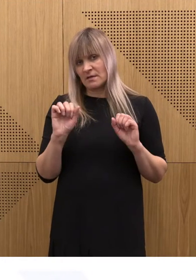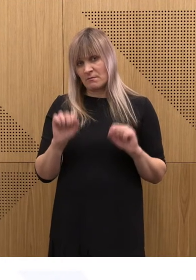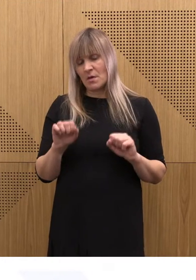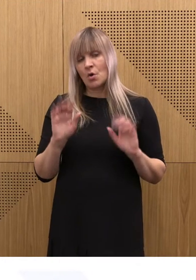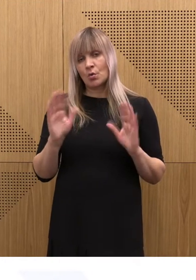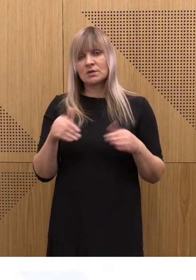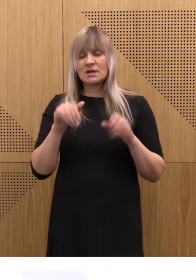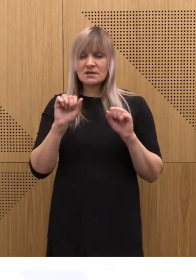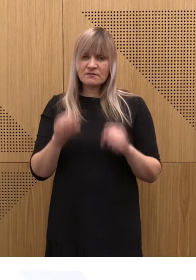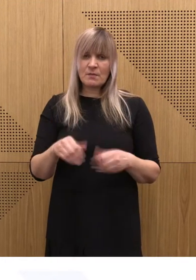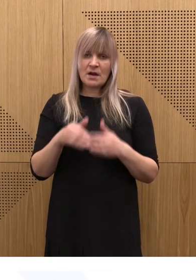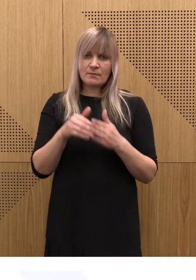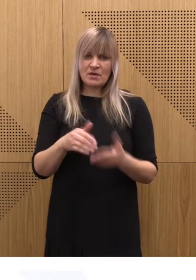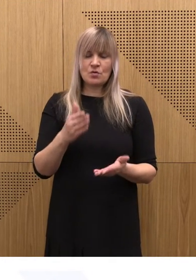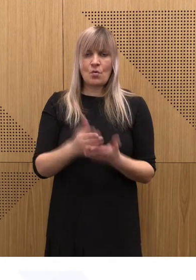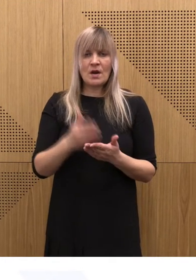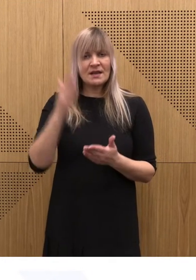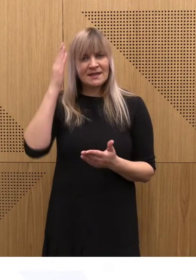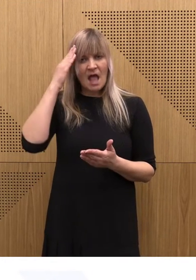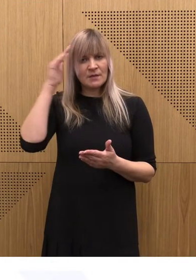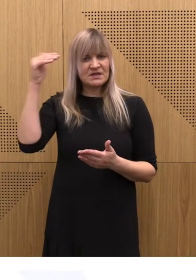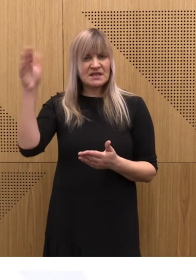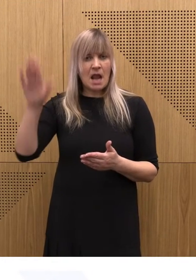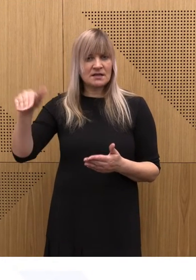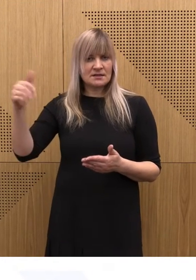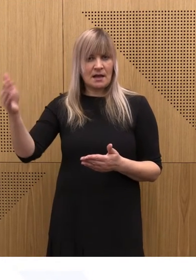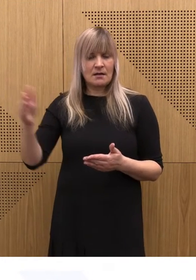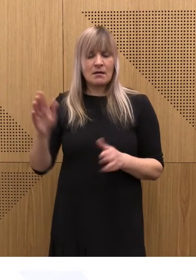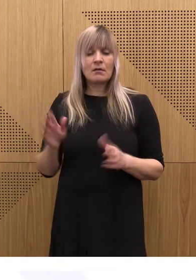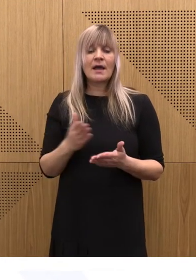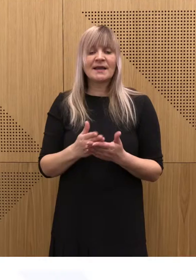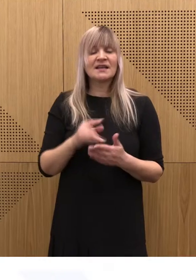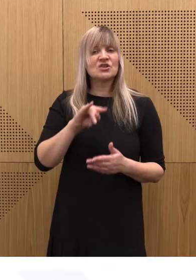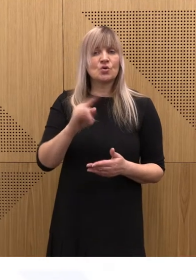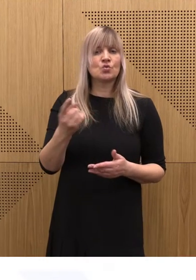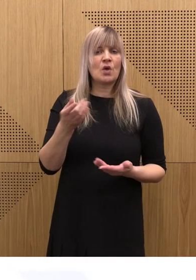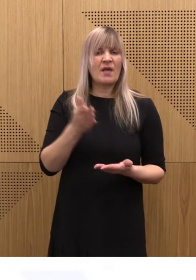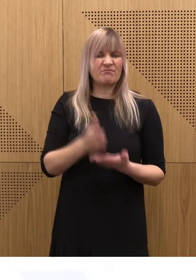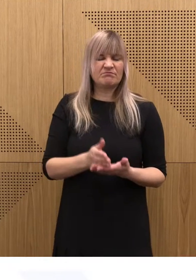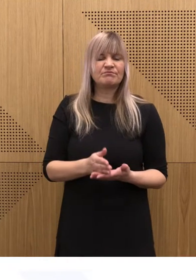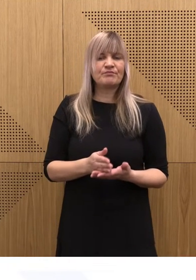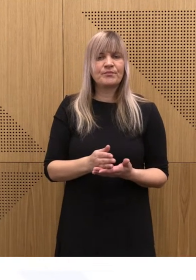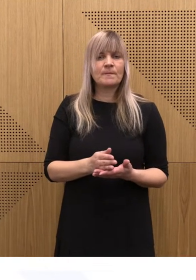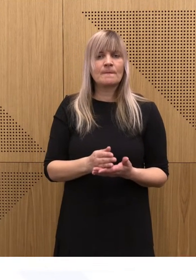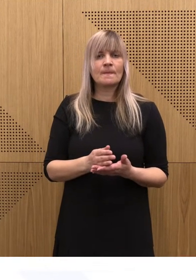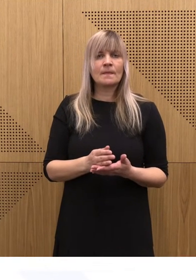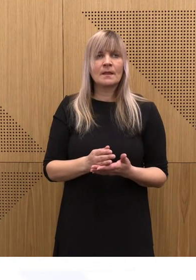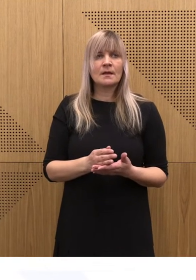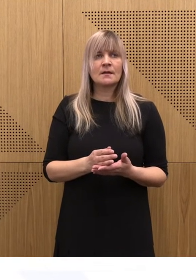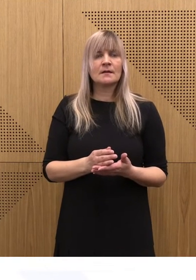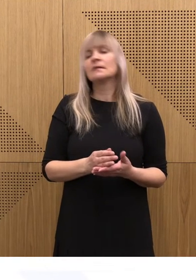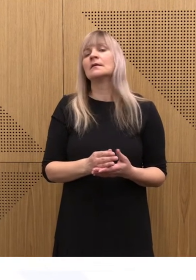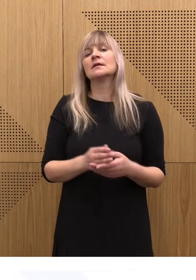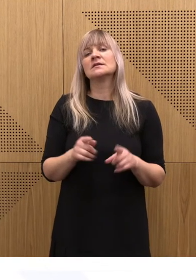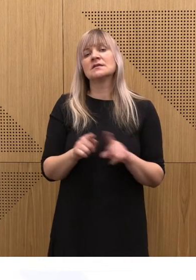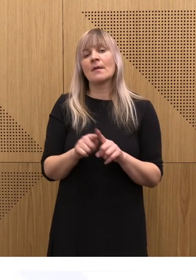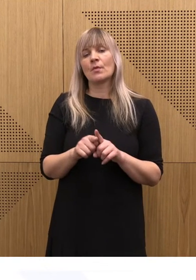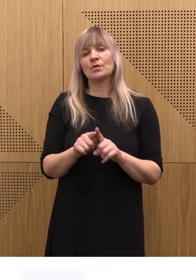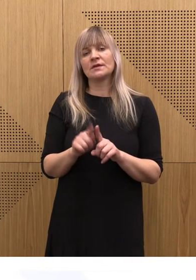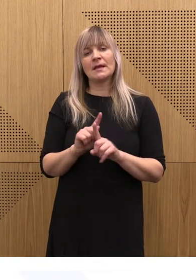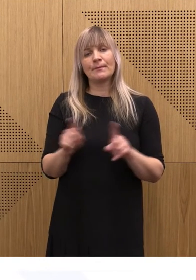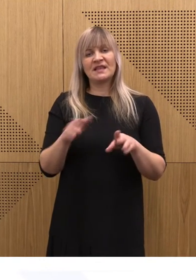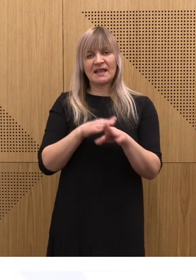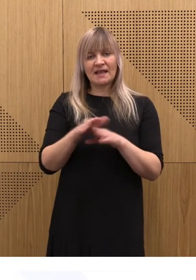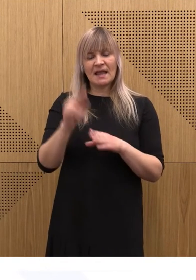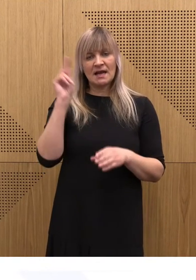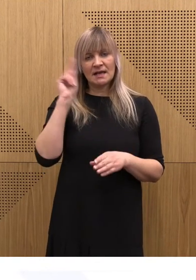nendele õpilaste teadmistele, aga mingi lünga ta kindlasti jätab ka see, ütleme siis, mitte